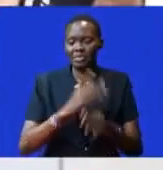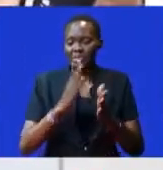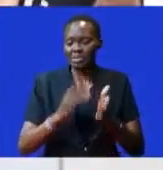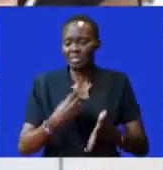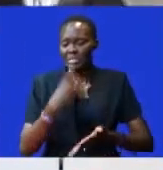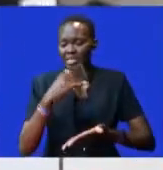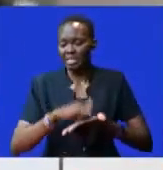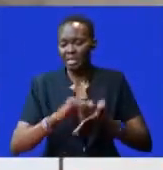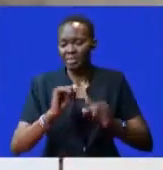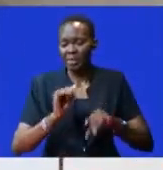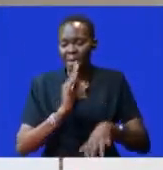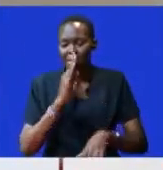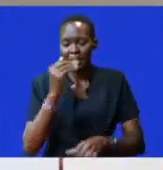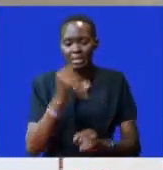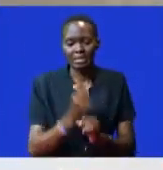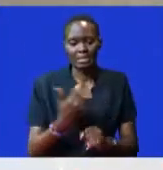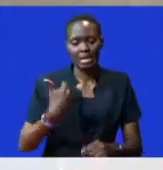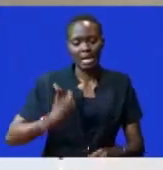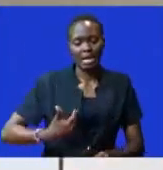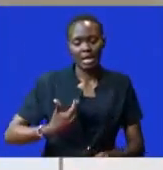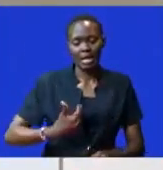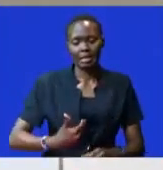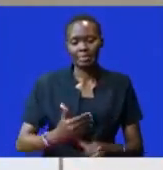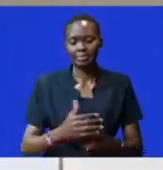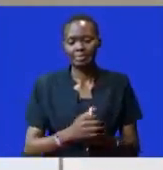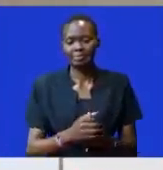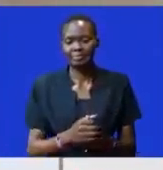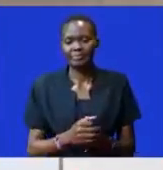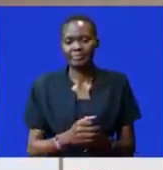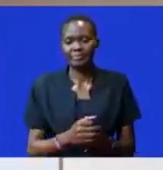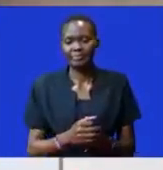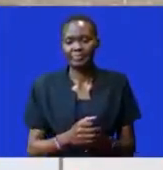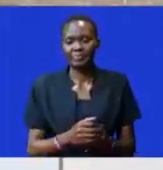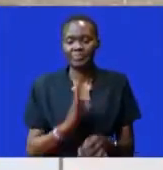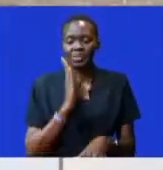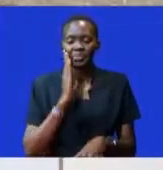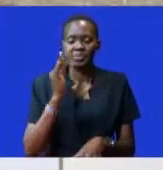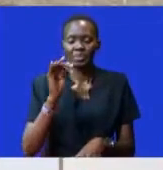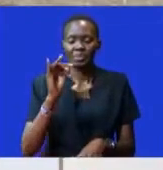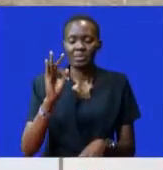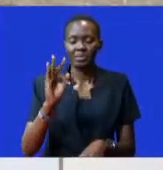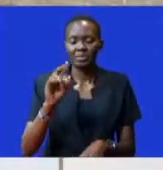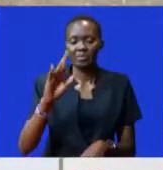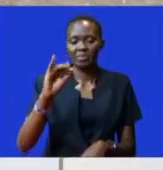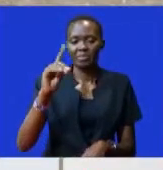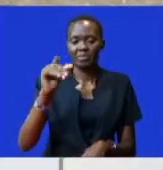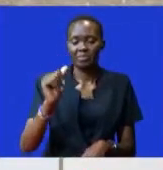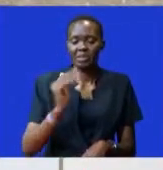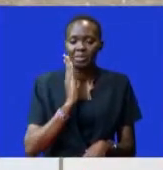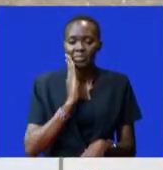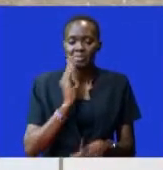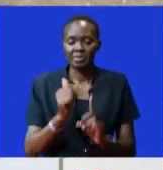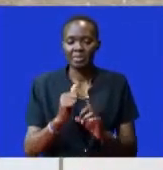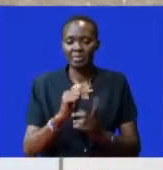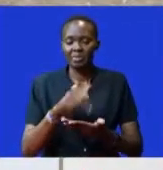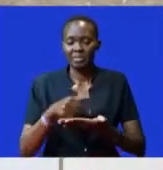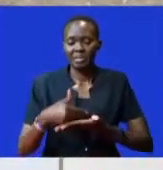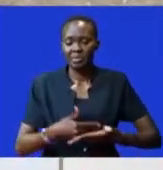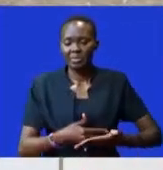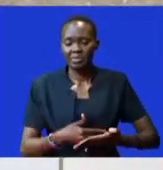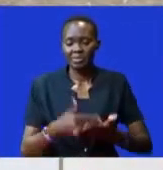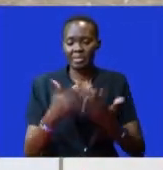timne mana bero eka koro oyudie nafuu. Mama Frida Wuor ma bende min nyathini eri ma bende lwete koro ni mana